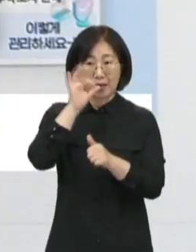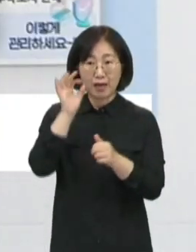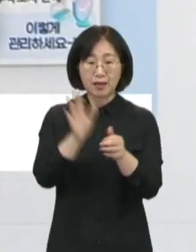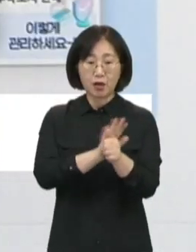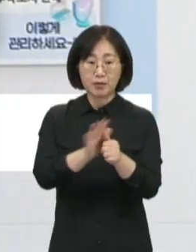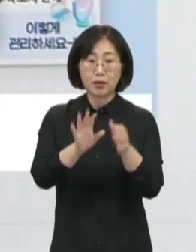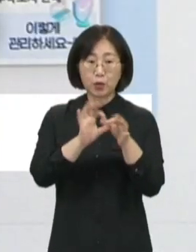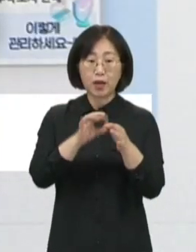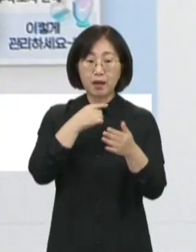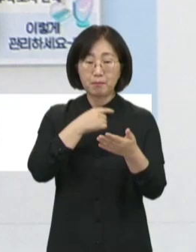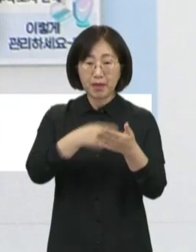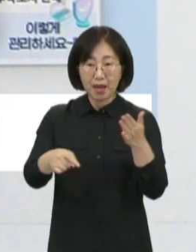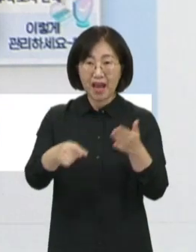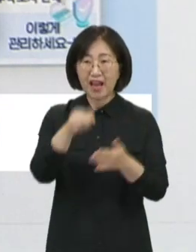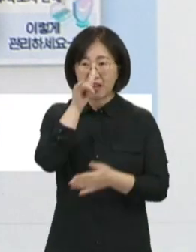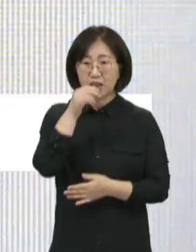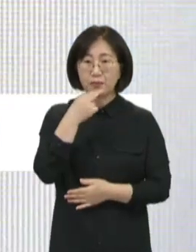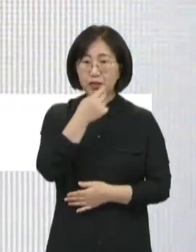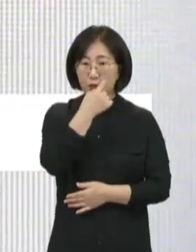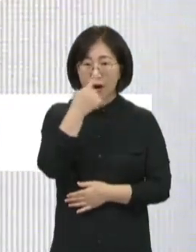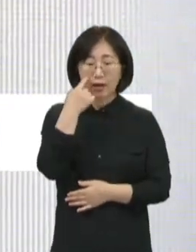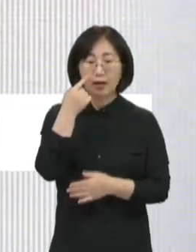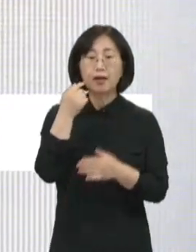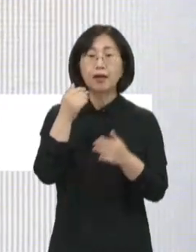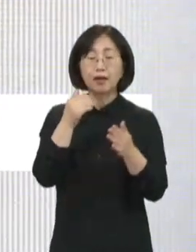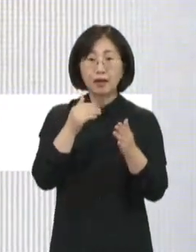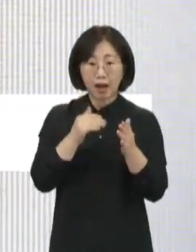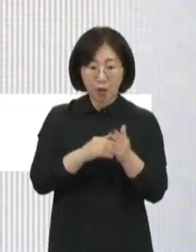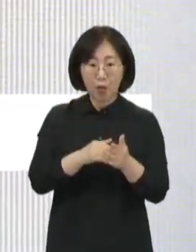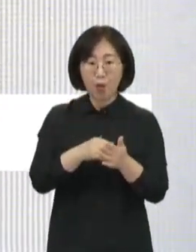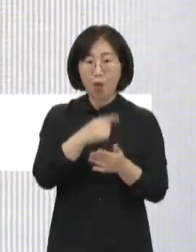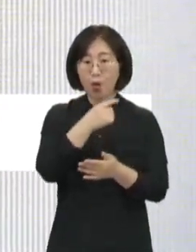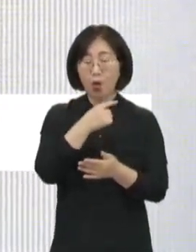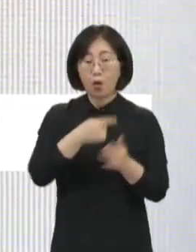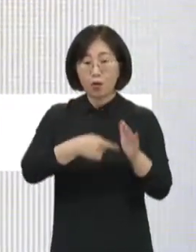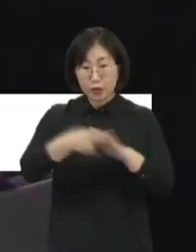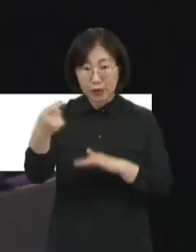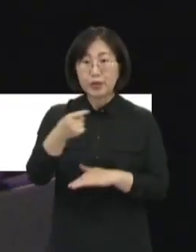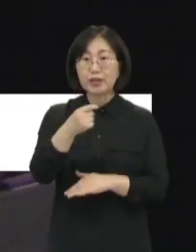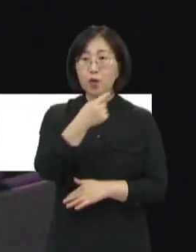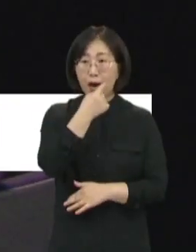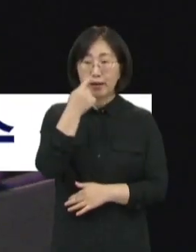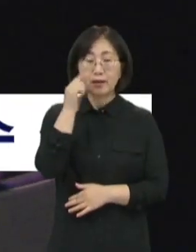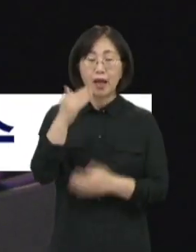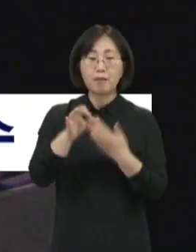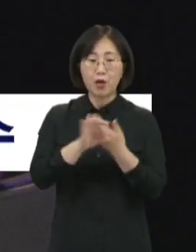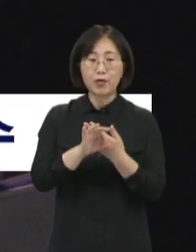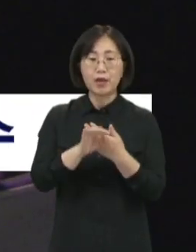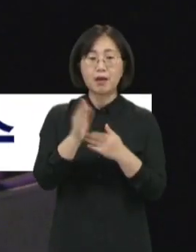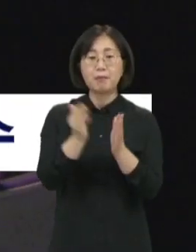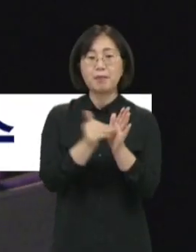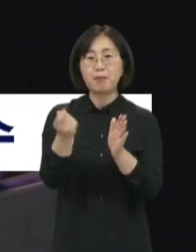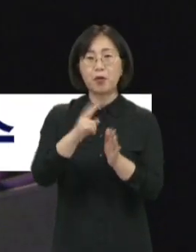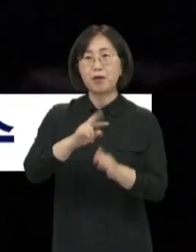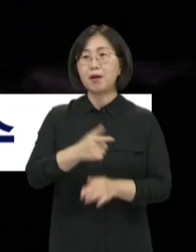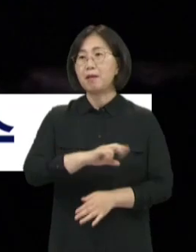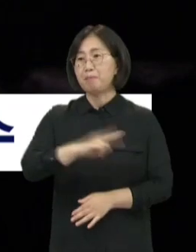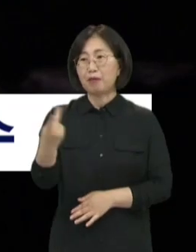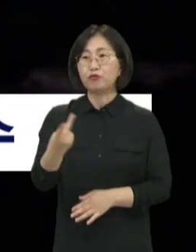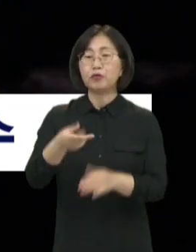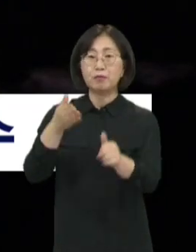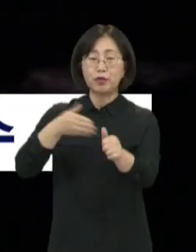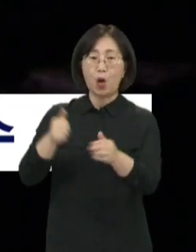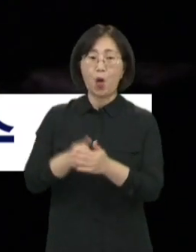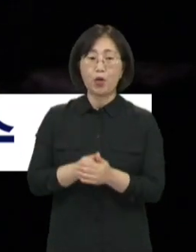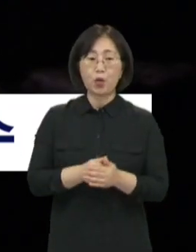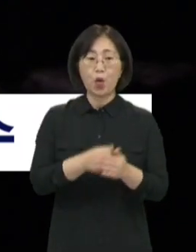확인하고 정보가 유출됐다면 비밀번호를 즉각 바꿀 것을 조언합니다. 아울러 로그인 시 보안이 강화되는 2단계 인증